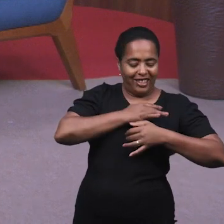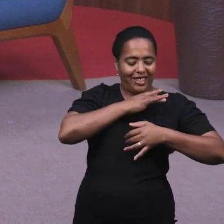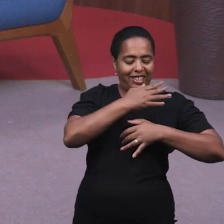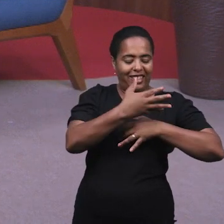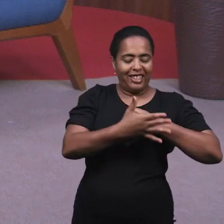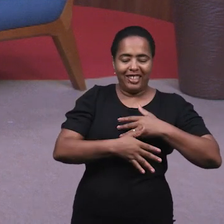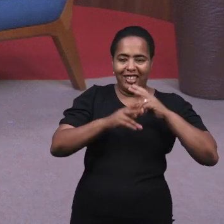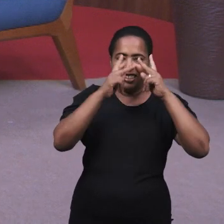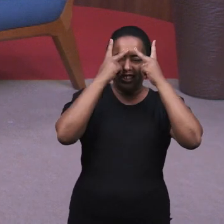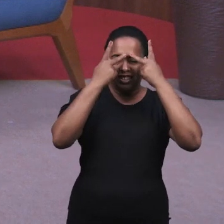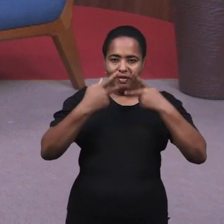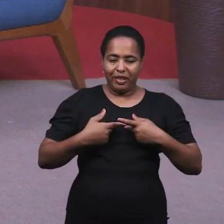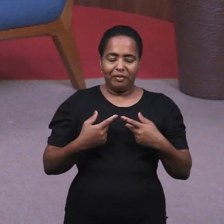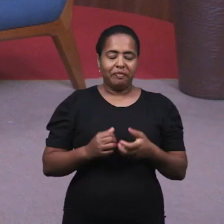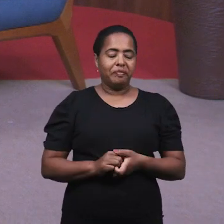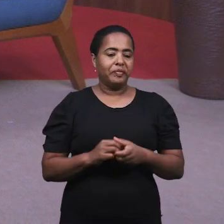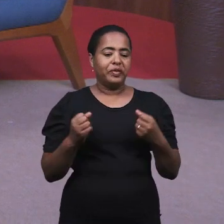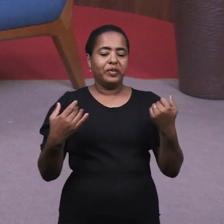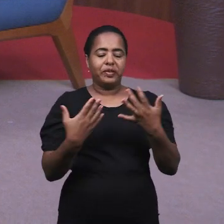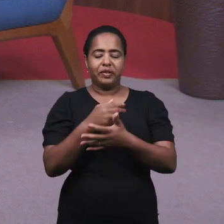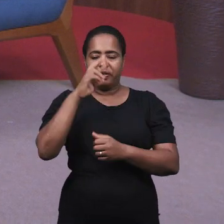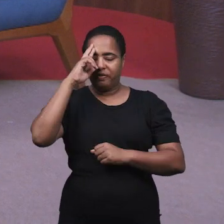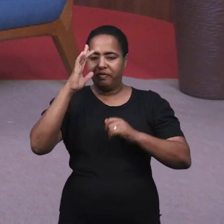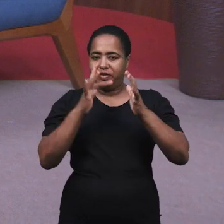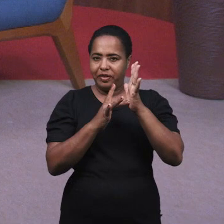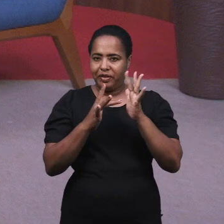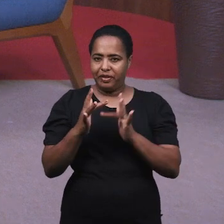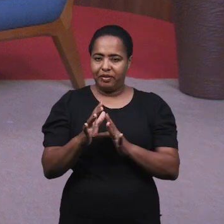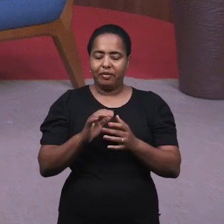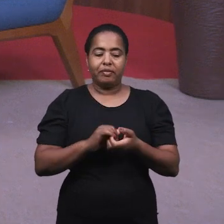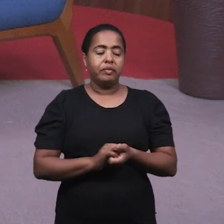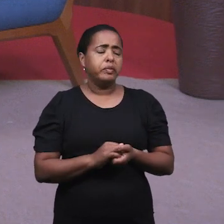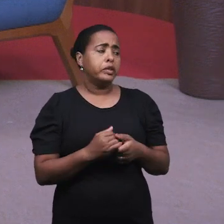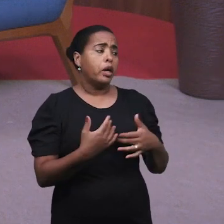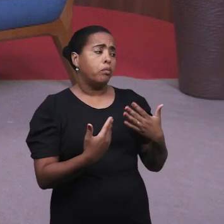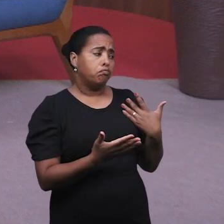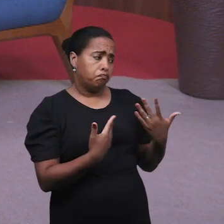Dans cette conversation ici, j'ai utilisé